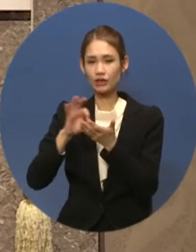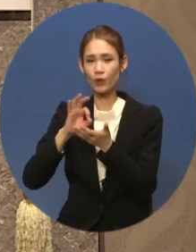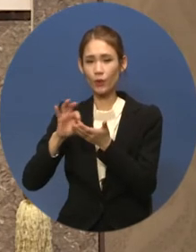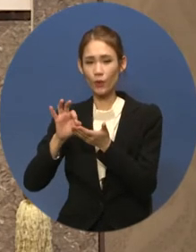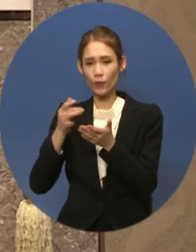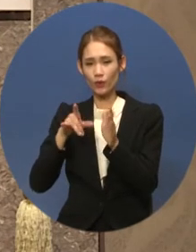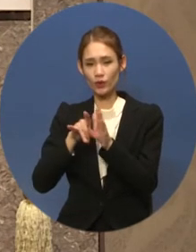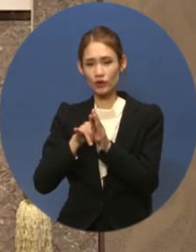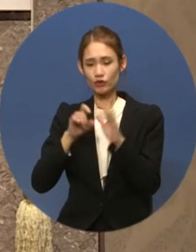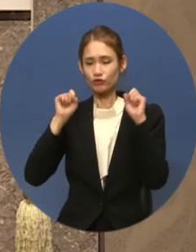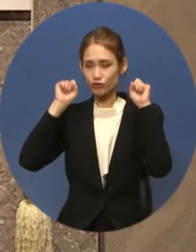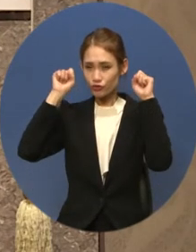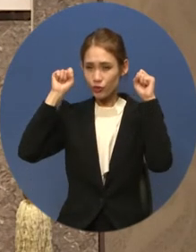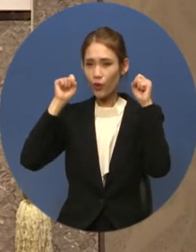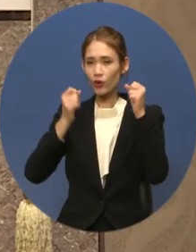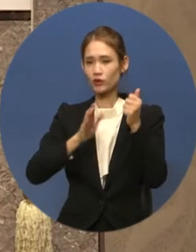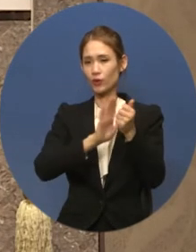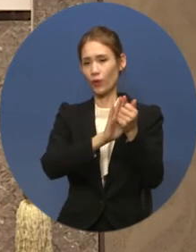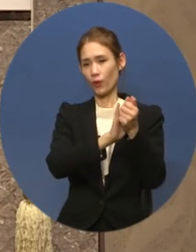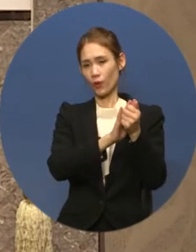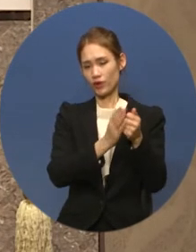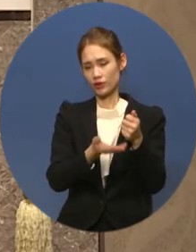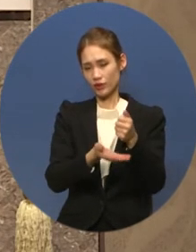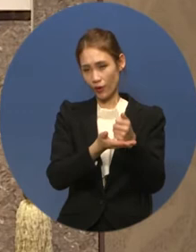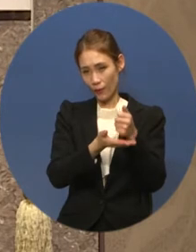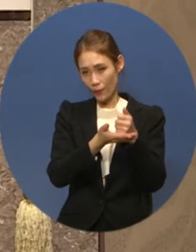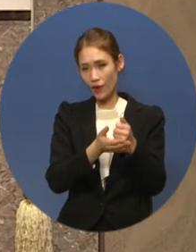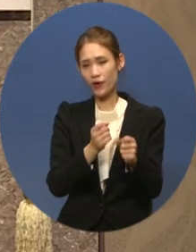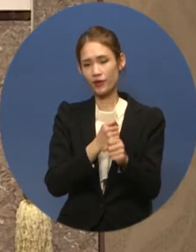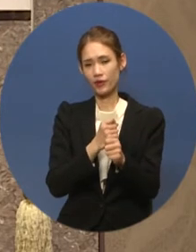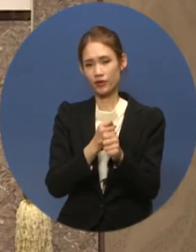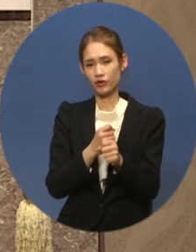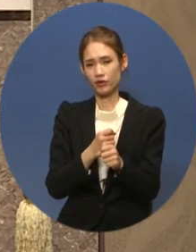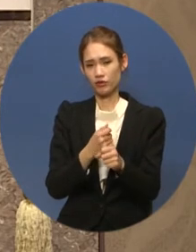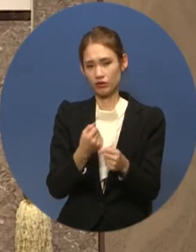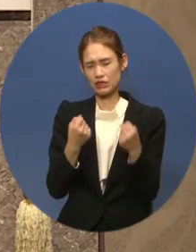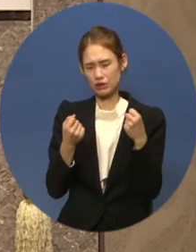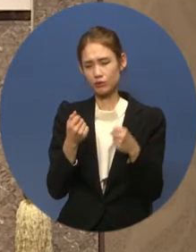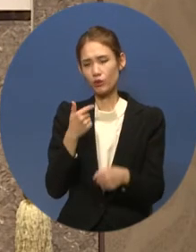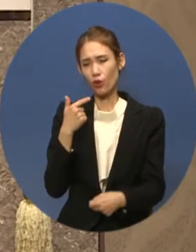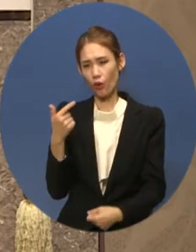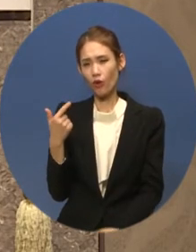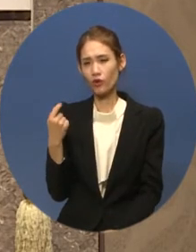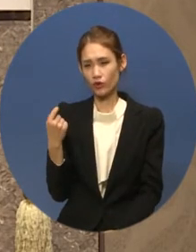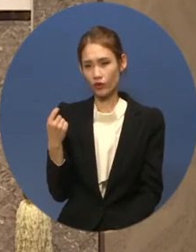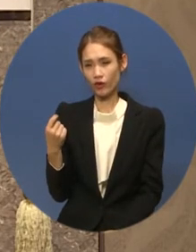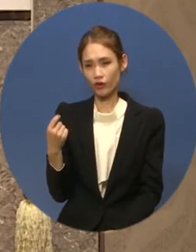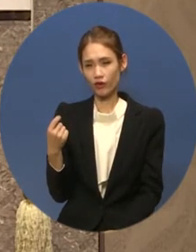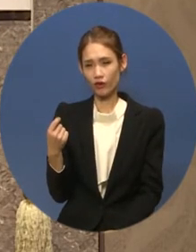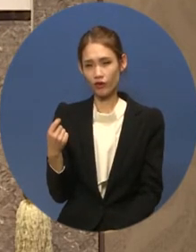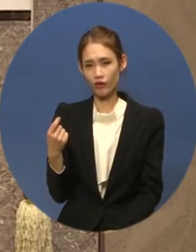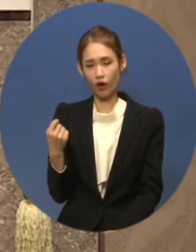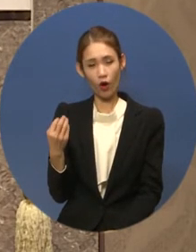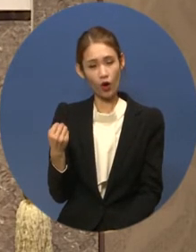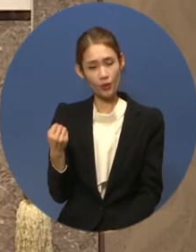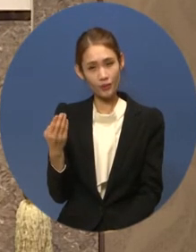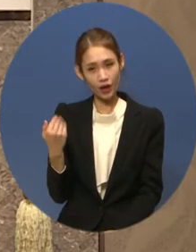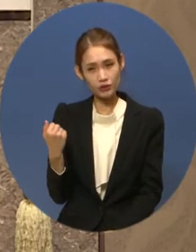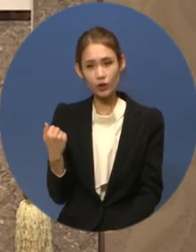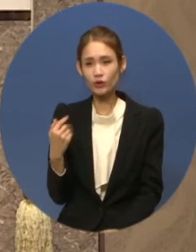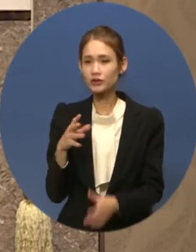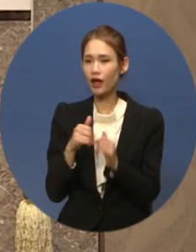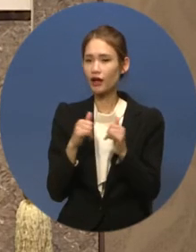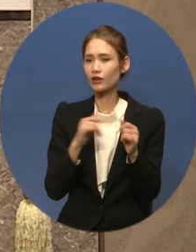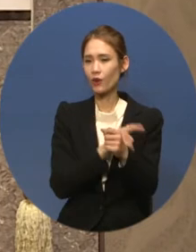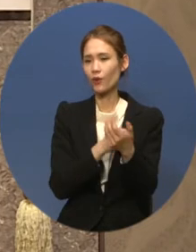있구요 이런 활동들이 이제 지역 소상공인들에게 는 그의 캐디 미래는 것 같습니다 예 그래서 얼마 전에는 또 상인 의